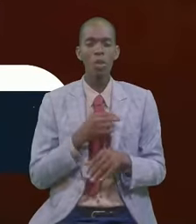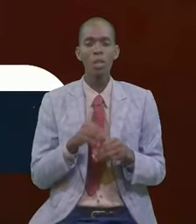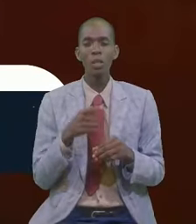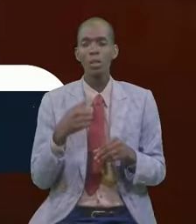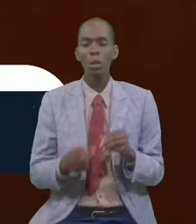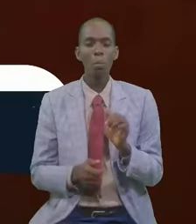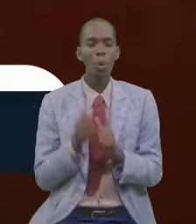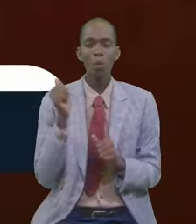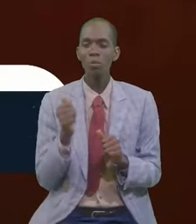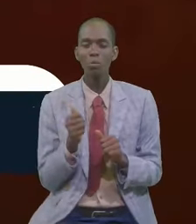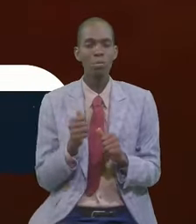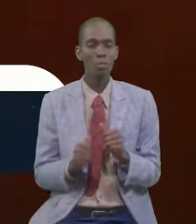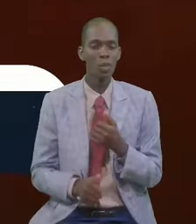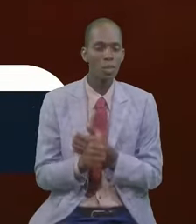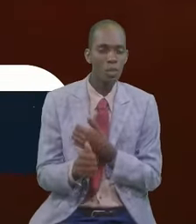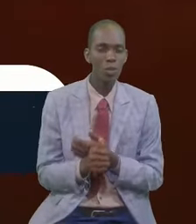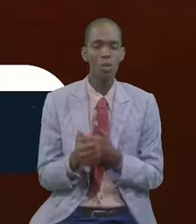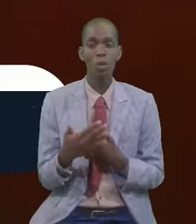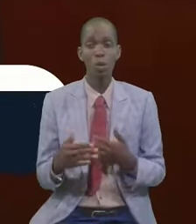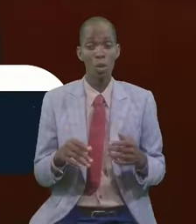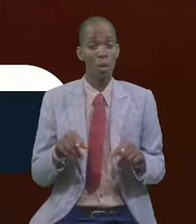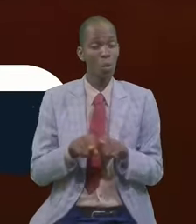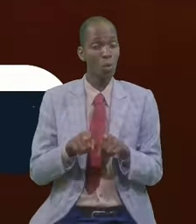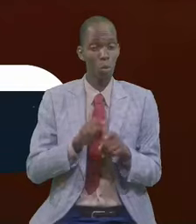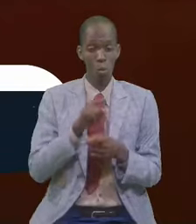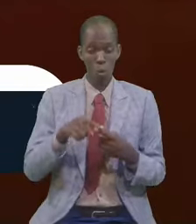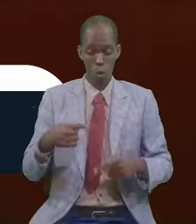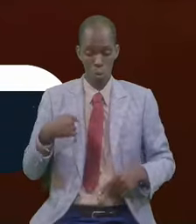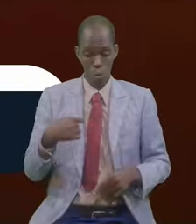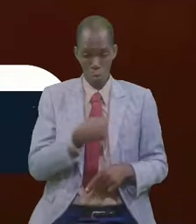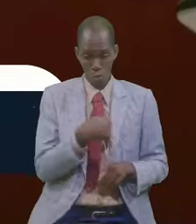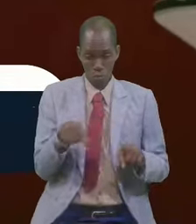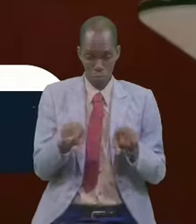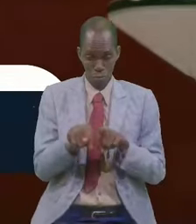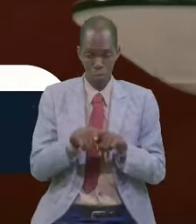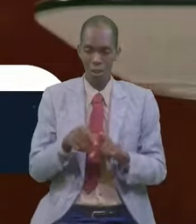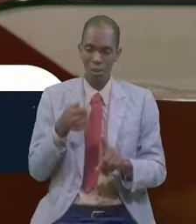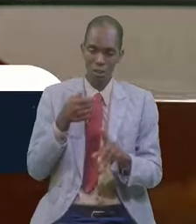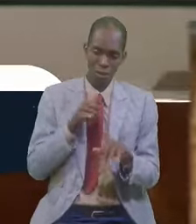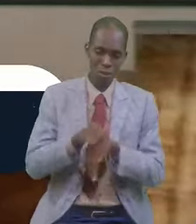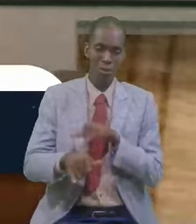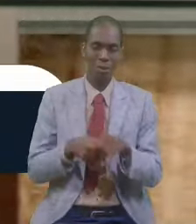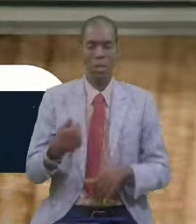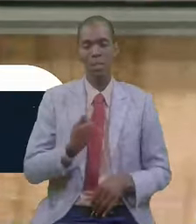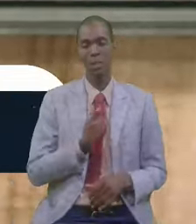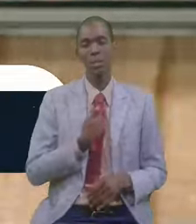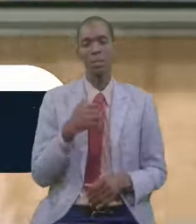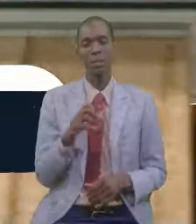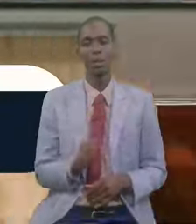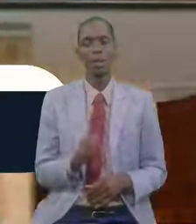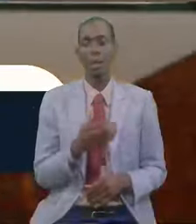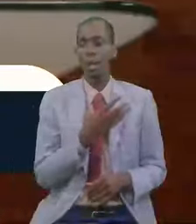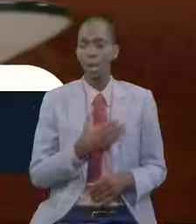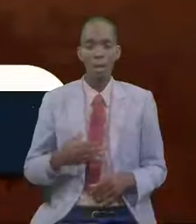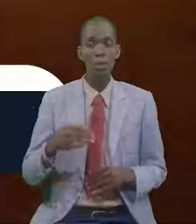dangereux. C'est très condamnable lorsque nous-mêmes nous nous séduisons. Et il dit que si nous